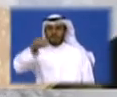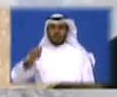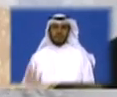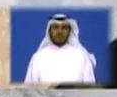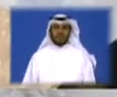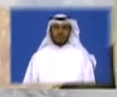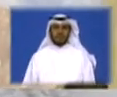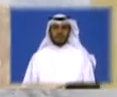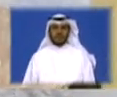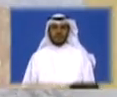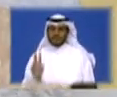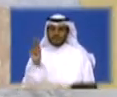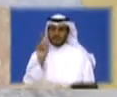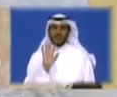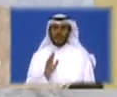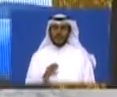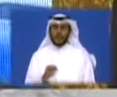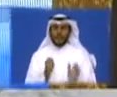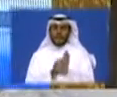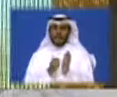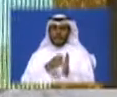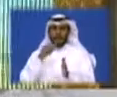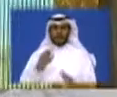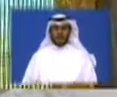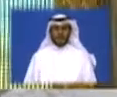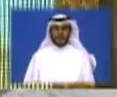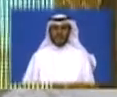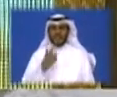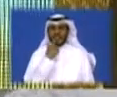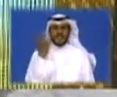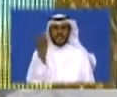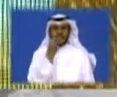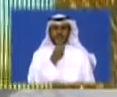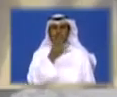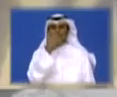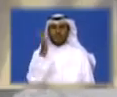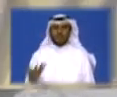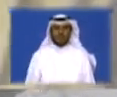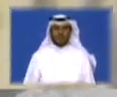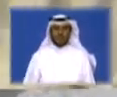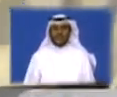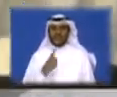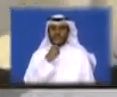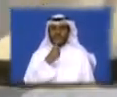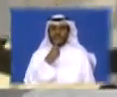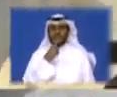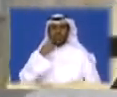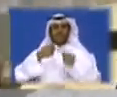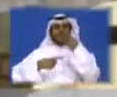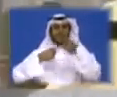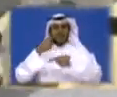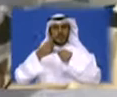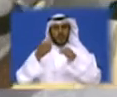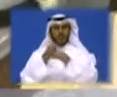وثقتي في هذه الإدارة والقائمين عليها. 50 عاما مرت على إنشاء إدارة نزع الملكية للمنفعة العامة